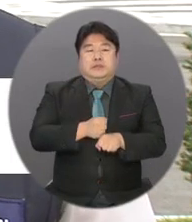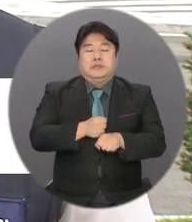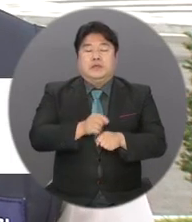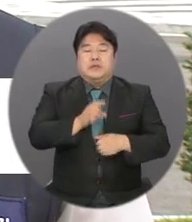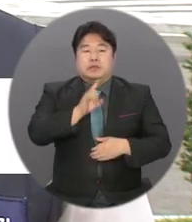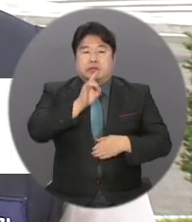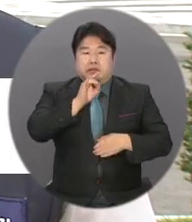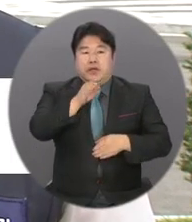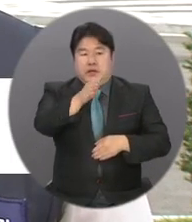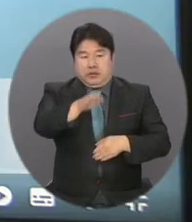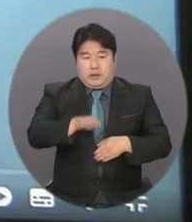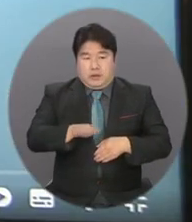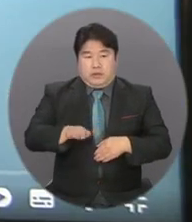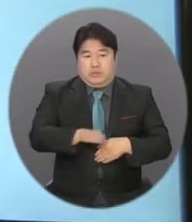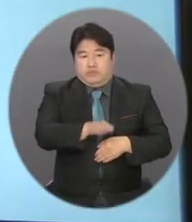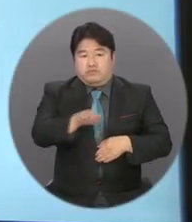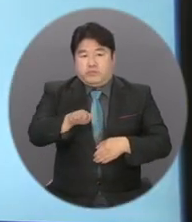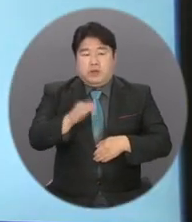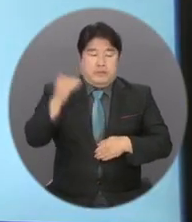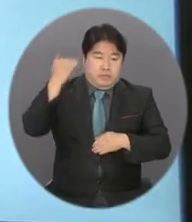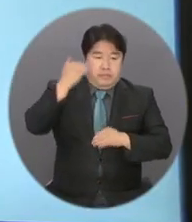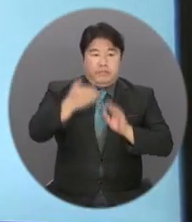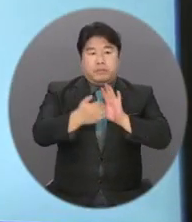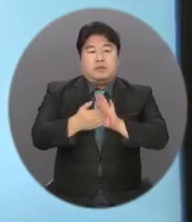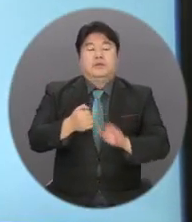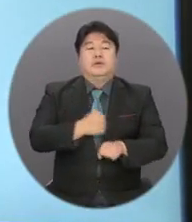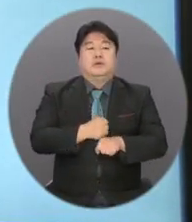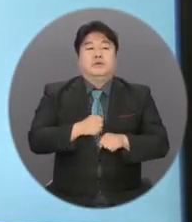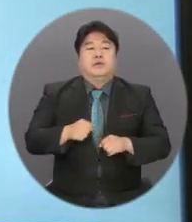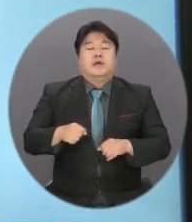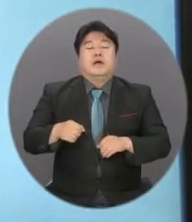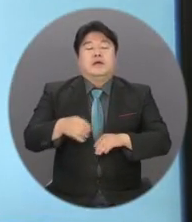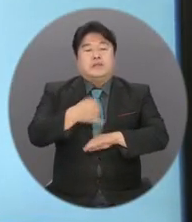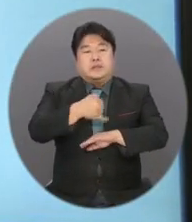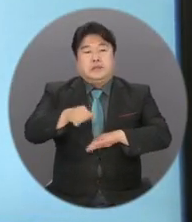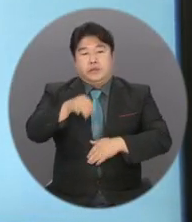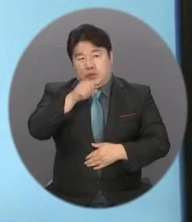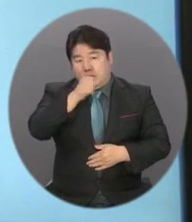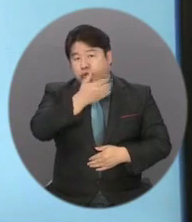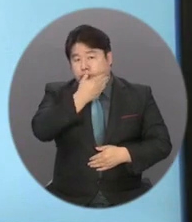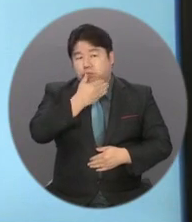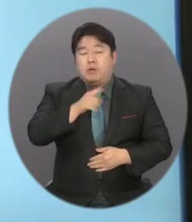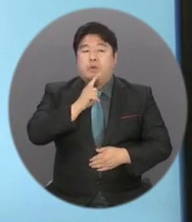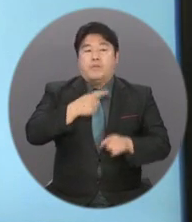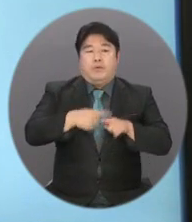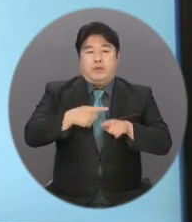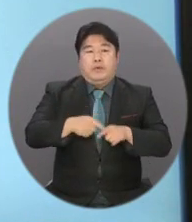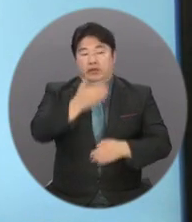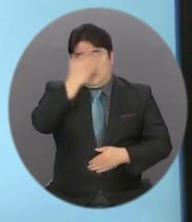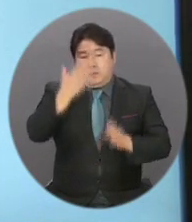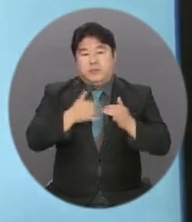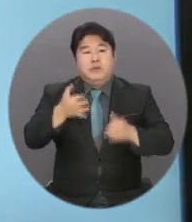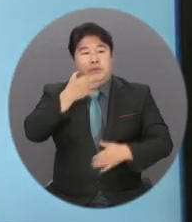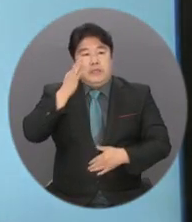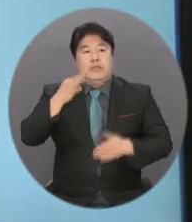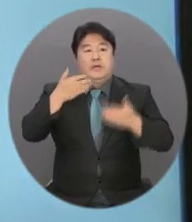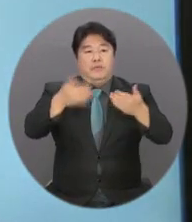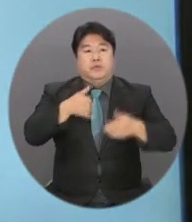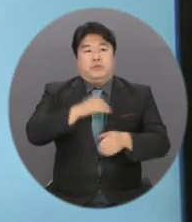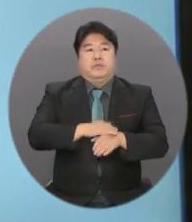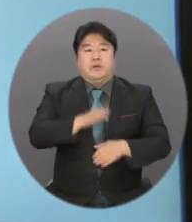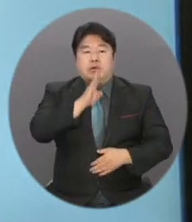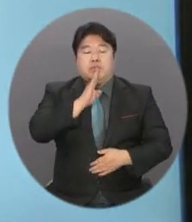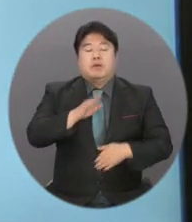이탈 방지 라든가 캐스퍼 는 디자인이 귀엽다고 평가 되면서 젊은이들을 중심으로 인기를 얻고 있습니다